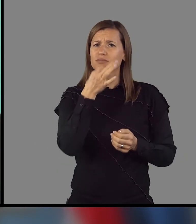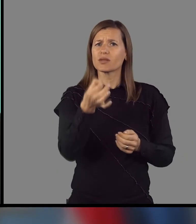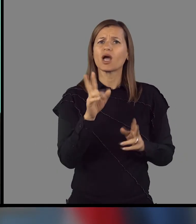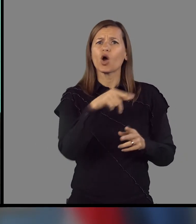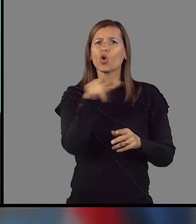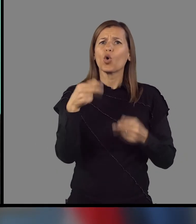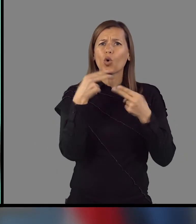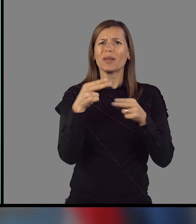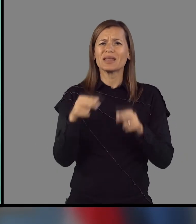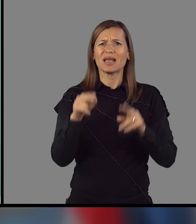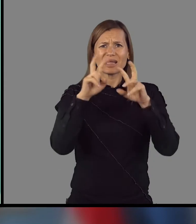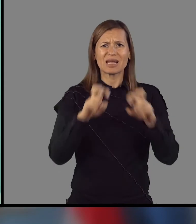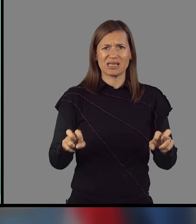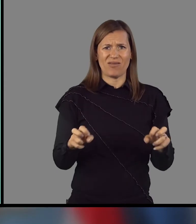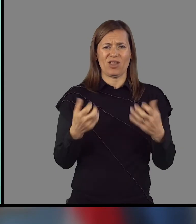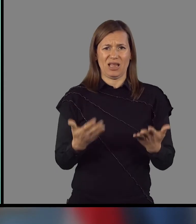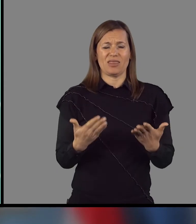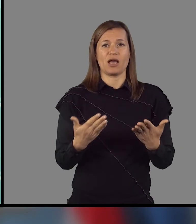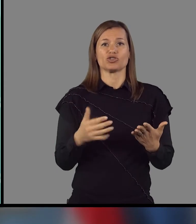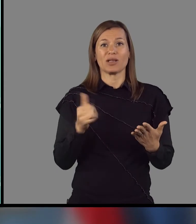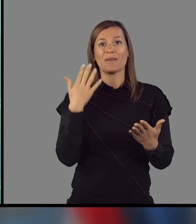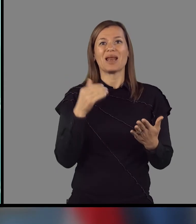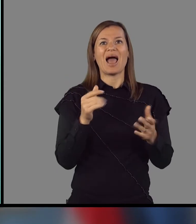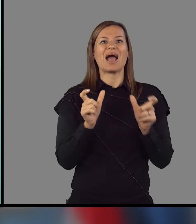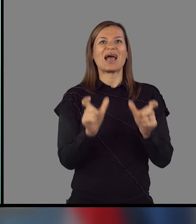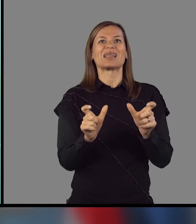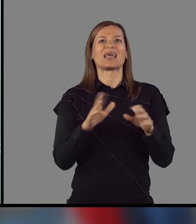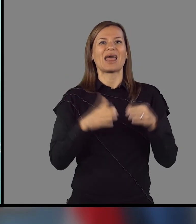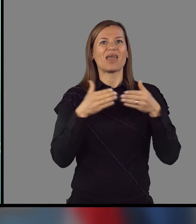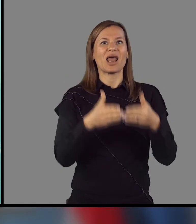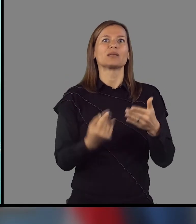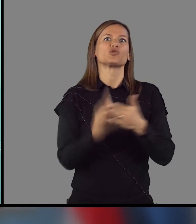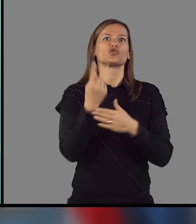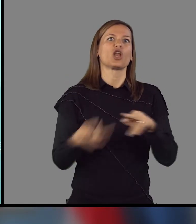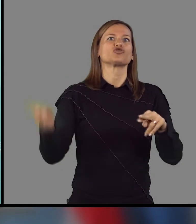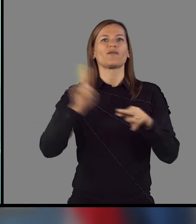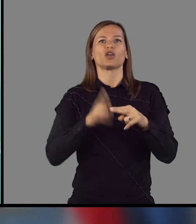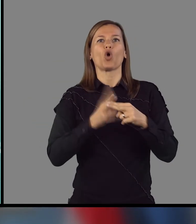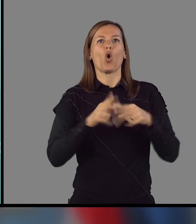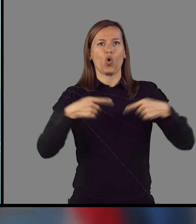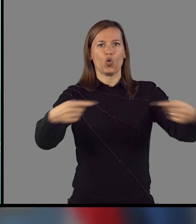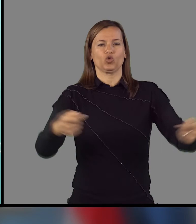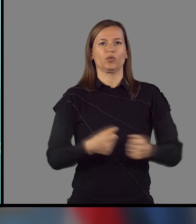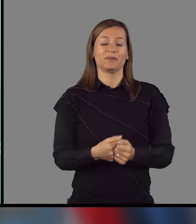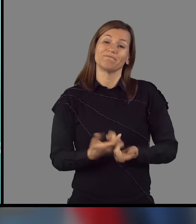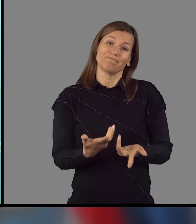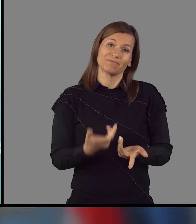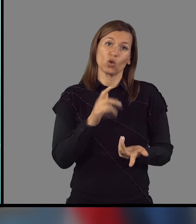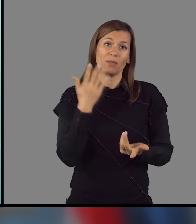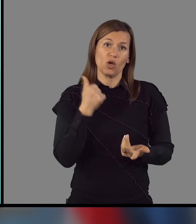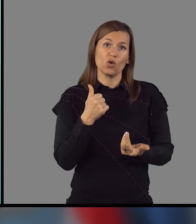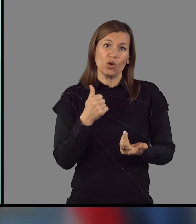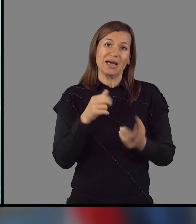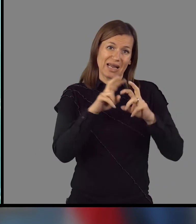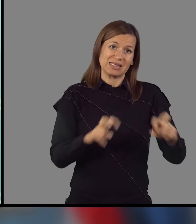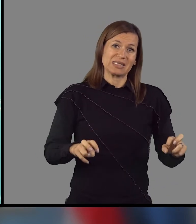Samo še tole, kako komentirate raziskavo današnjo, ki pravi, da karantena na ladji v bistvu povzročila še več okužb?